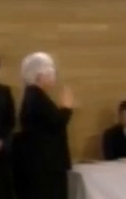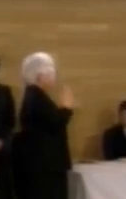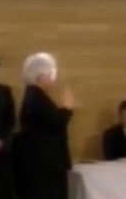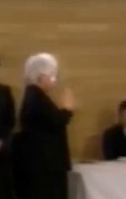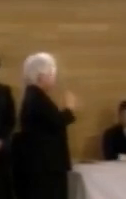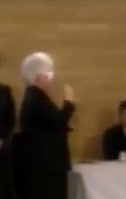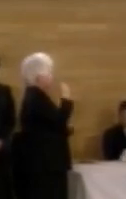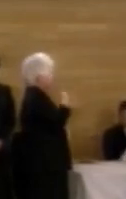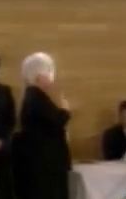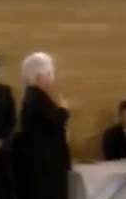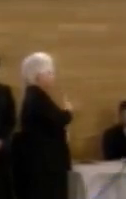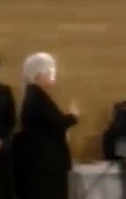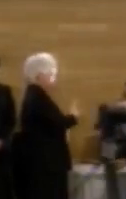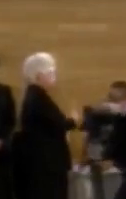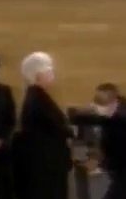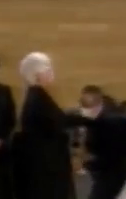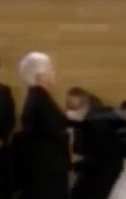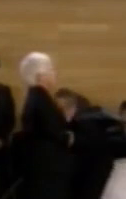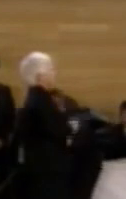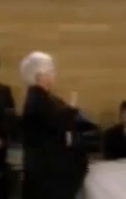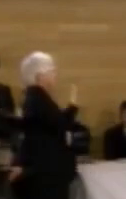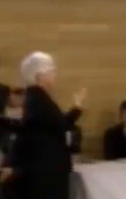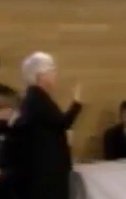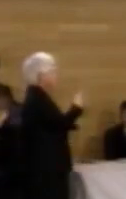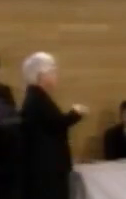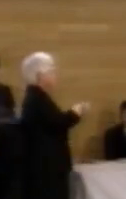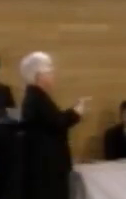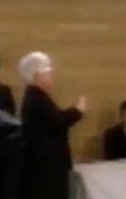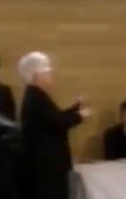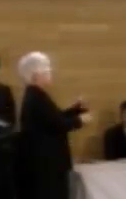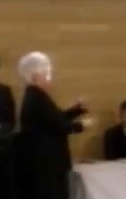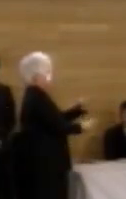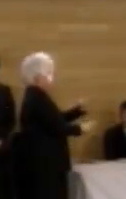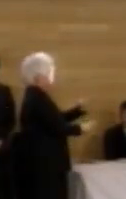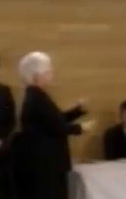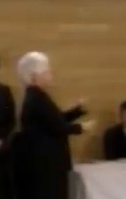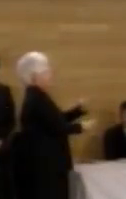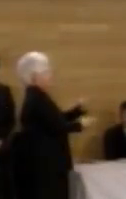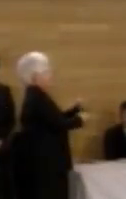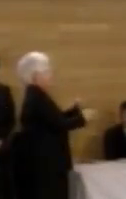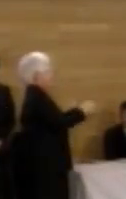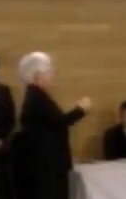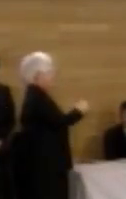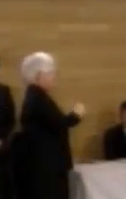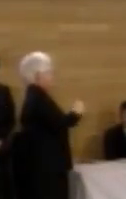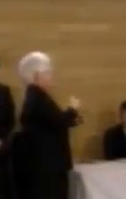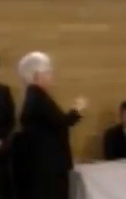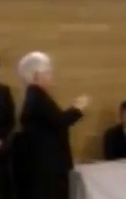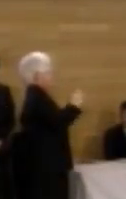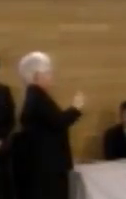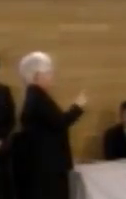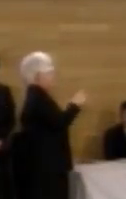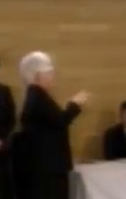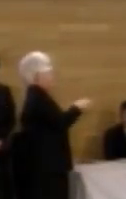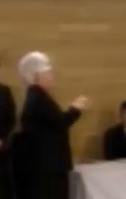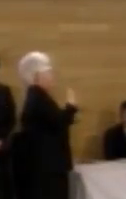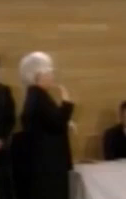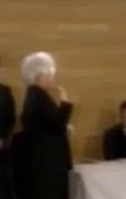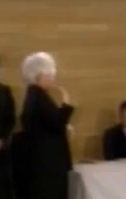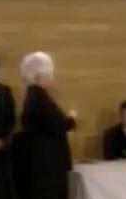たします。令和4年3月11日大津町議会議長小松則